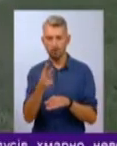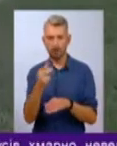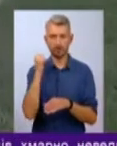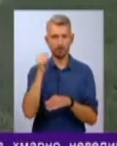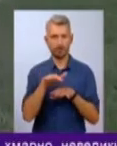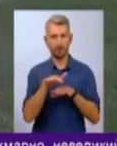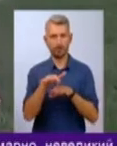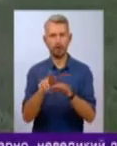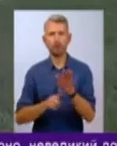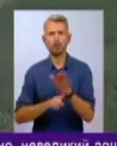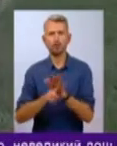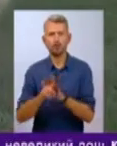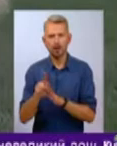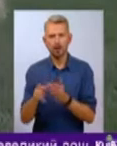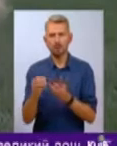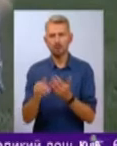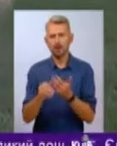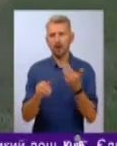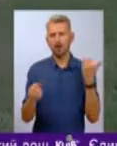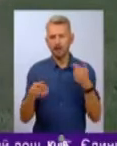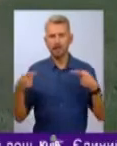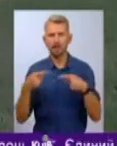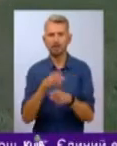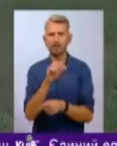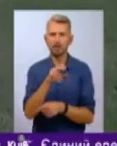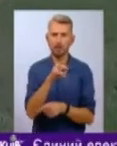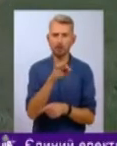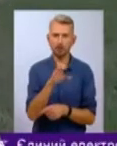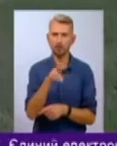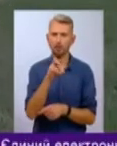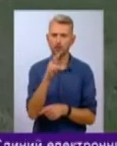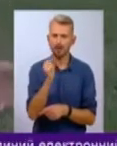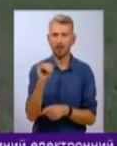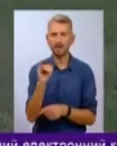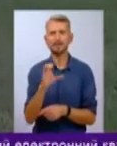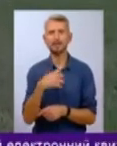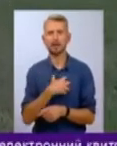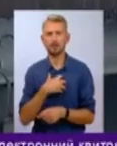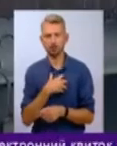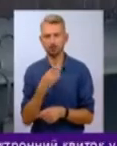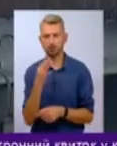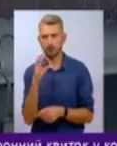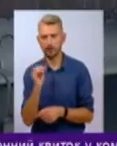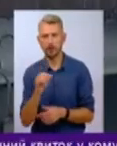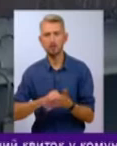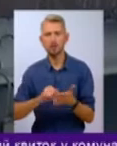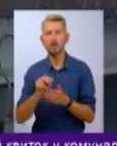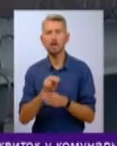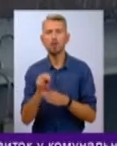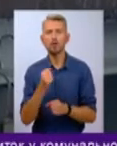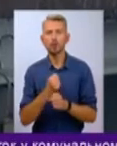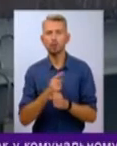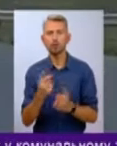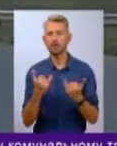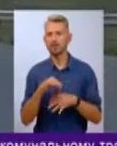бачити, розпочинається задовго до цього, ще на перетині Саперно-Слобідської зі стратегічним шосе. Причина всьому – ремонтні роботи, що наразі ведуться